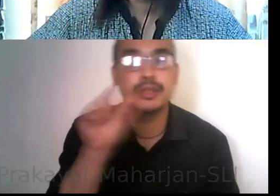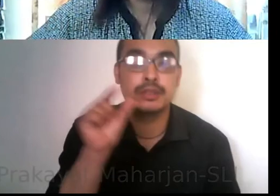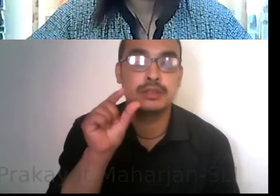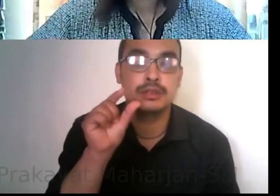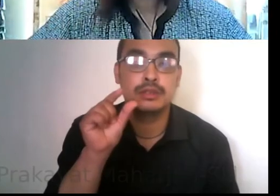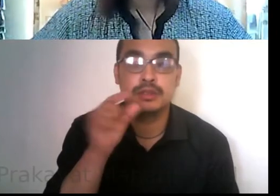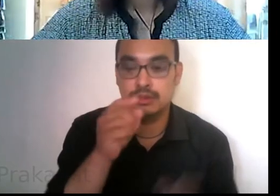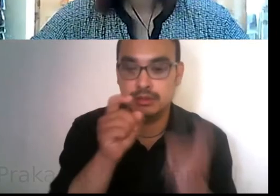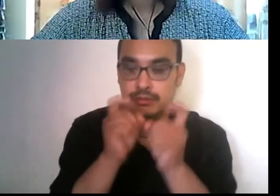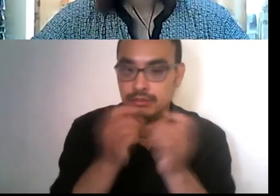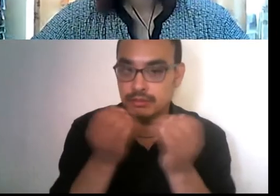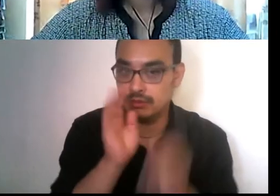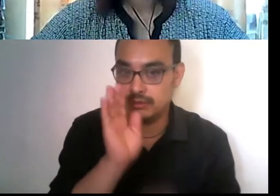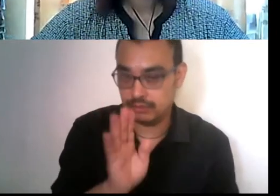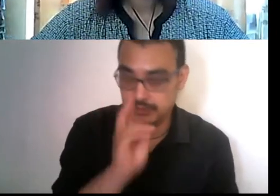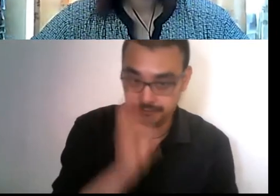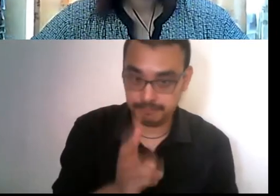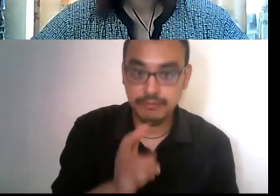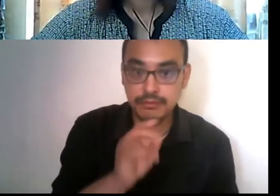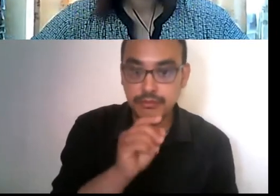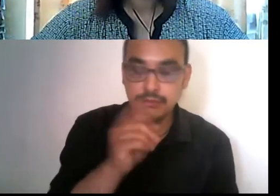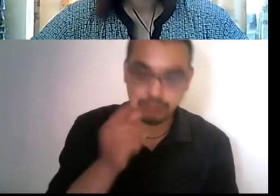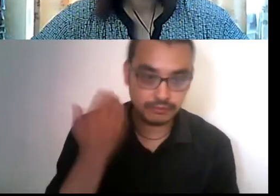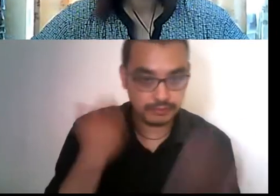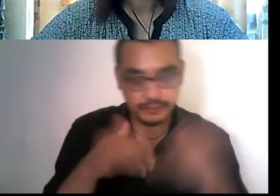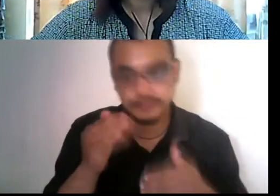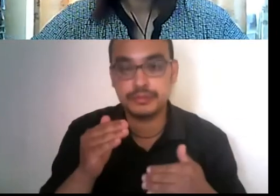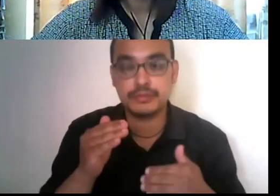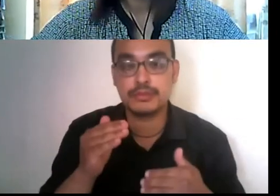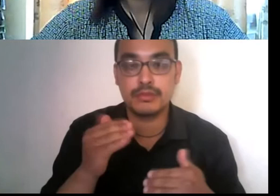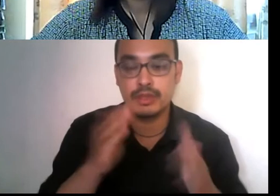छलफल गर्न गइरहेको छौँ, त्यो हो डोमेस्टिक भायोलेन्स अर घरेलु हिंसा।